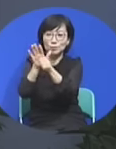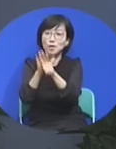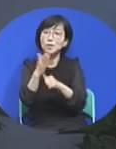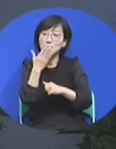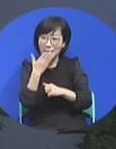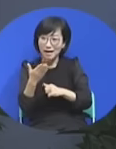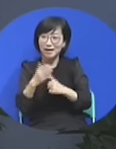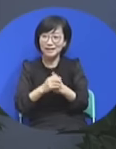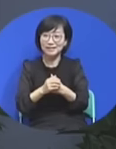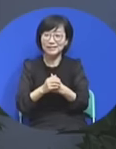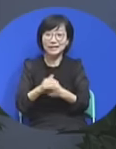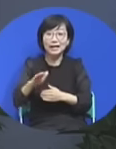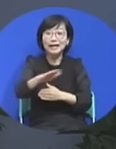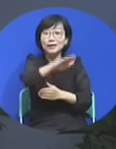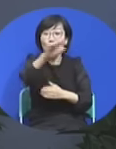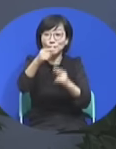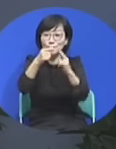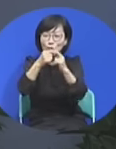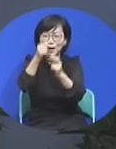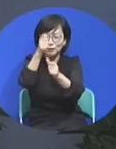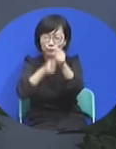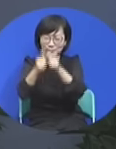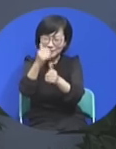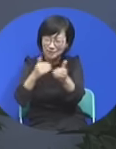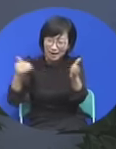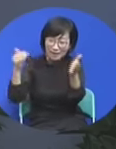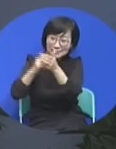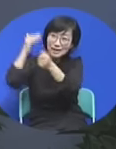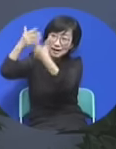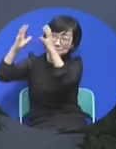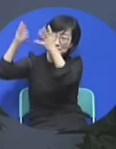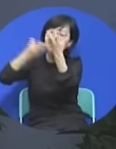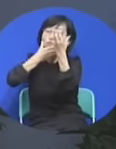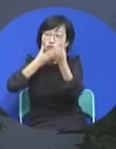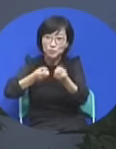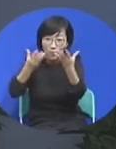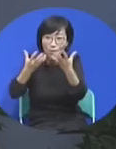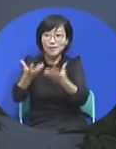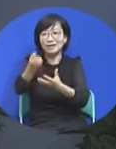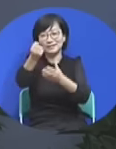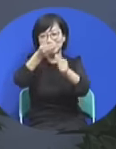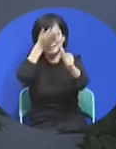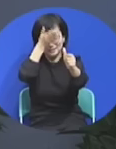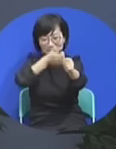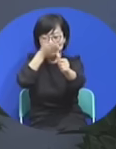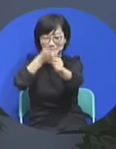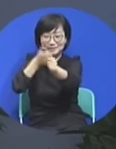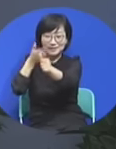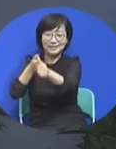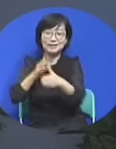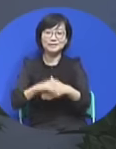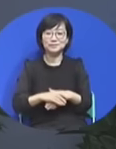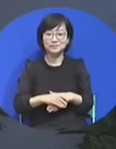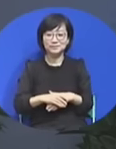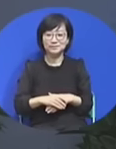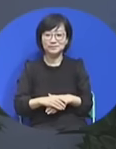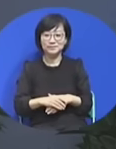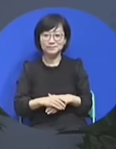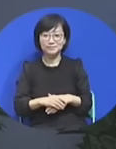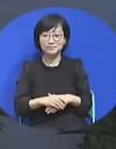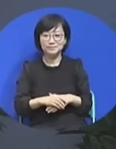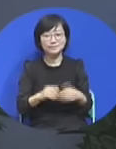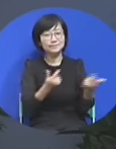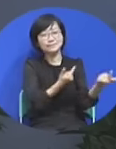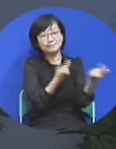속에 후대까지 영원히 있게 되기를 예수 이름으로 축복합니다. Blessed in the name of Jesus, may you and your future generations remain eternally within